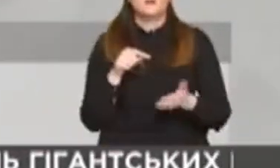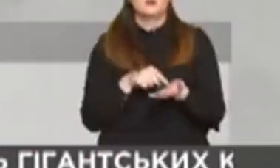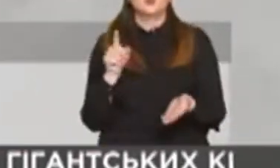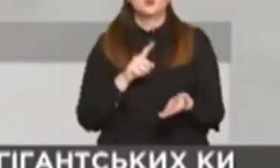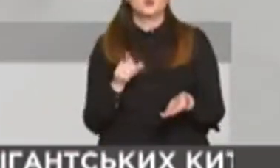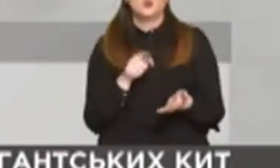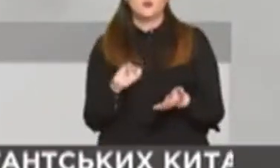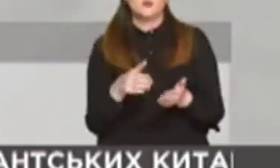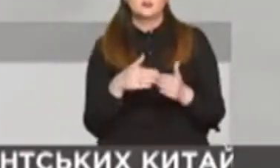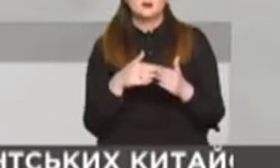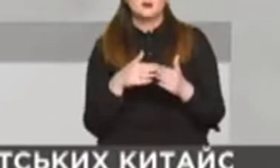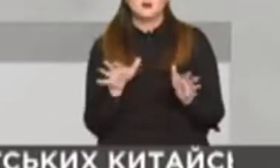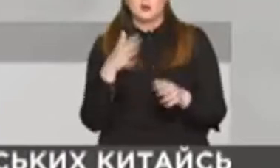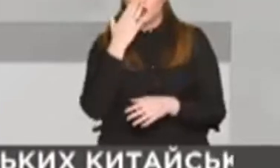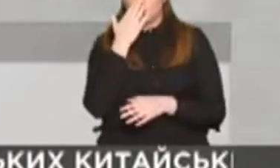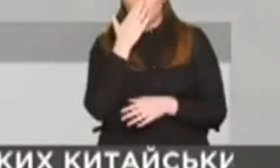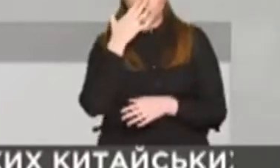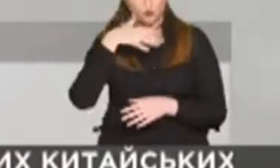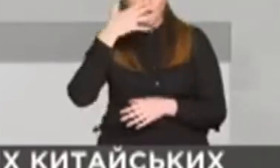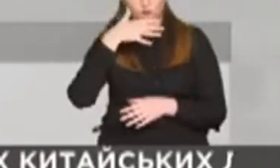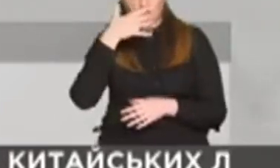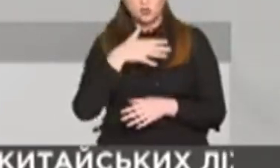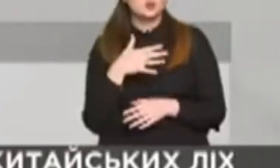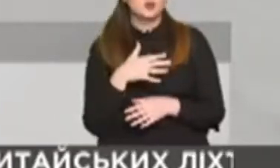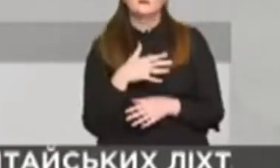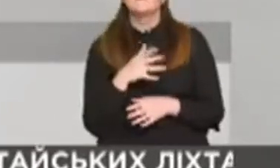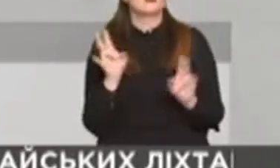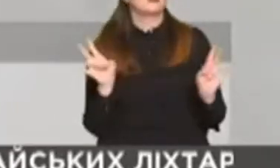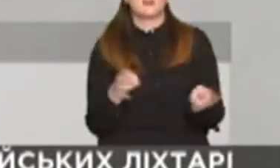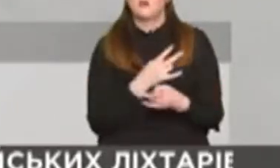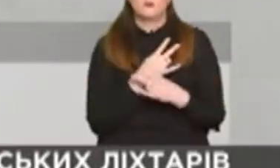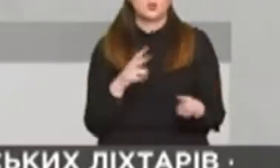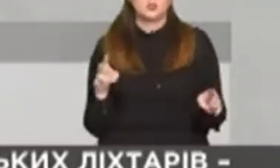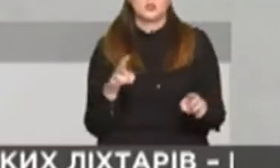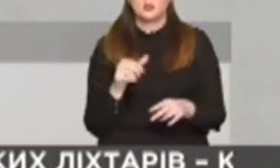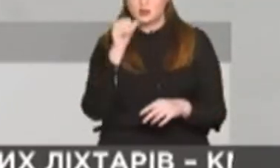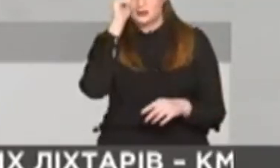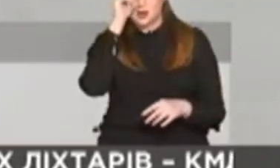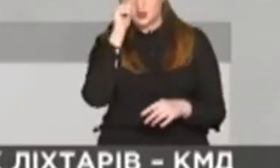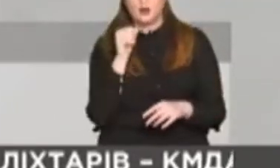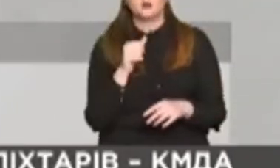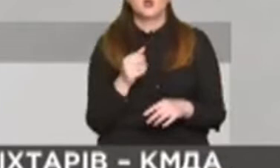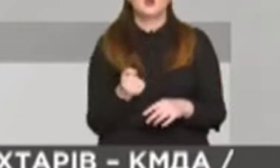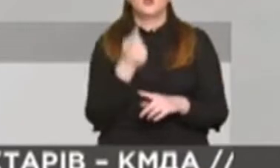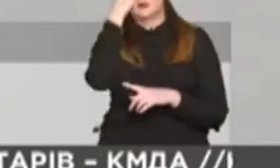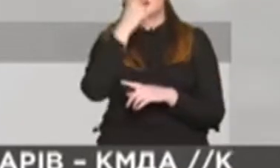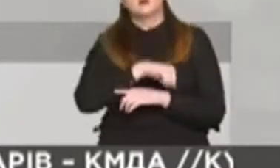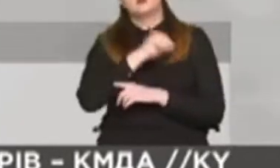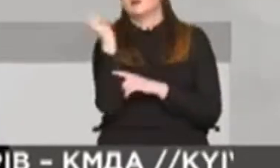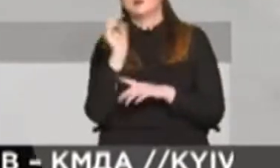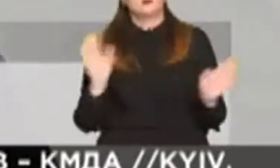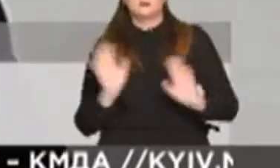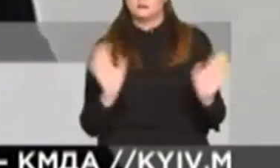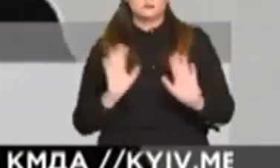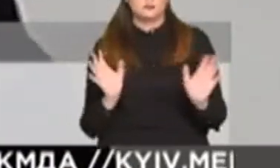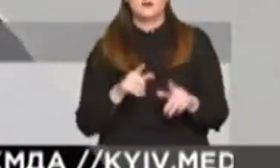вас відкрилася носова кровотеча. У жодному разі не потрібно затикати нос, закидати голову назад.